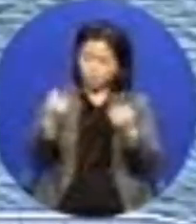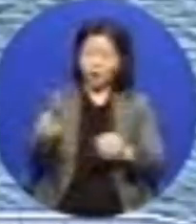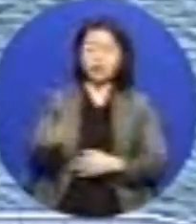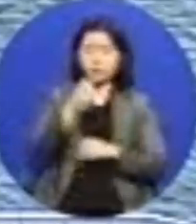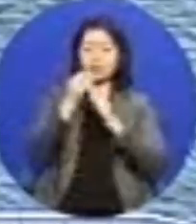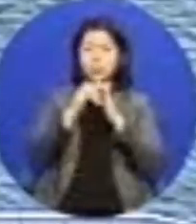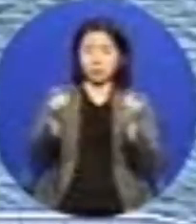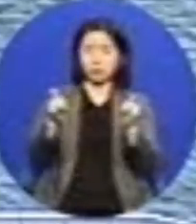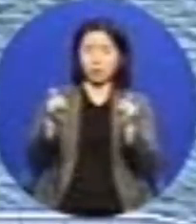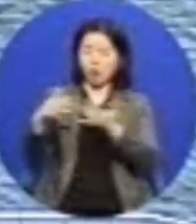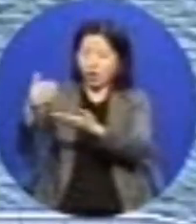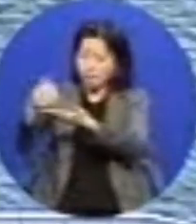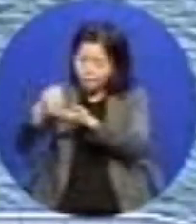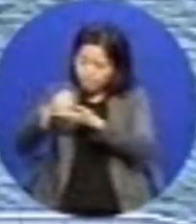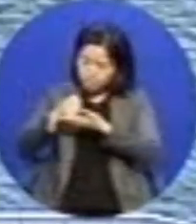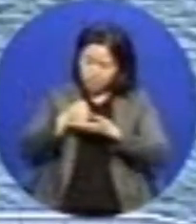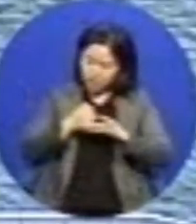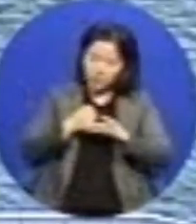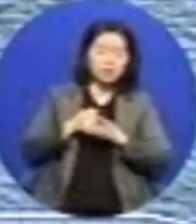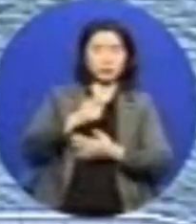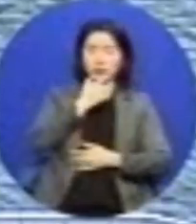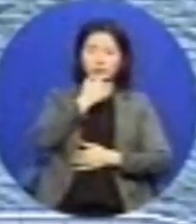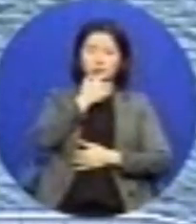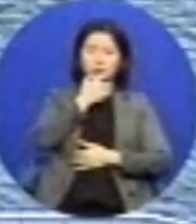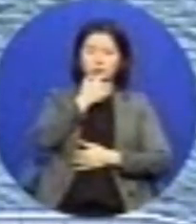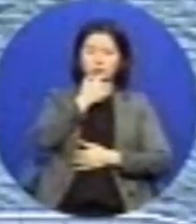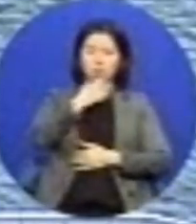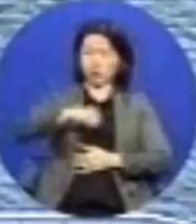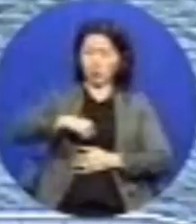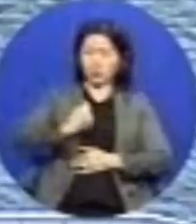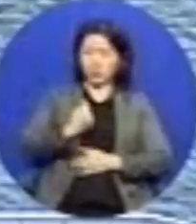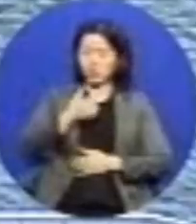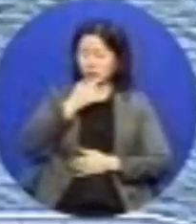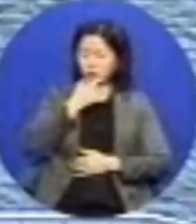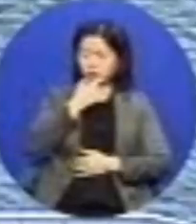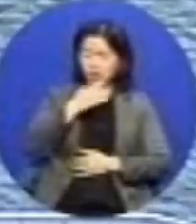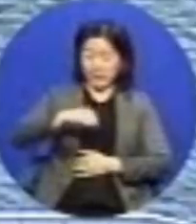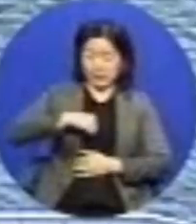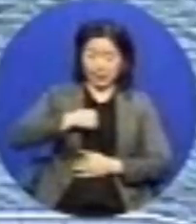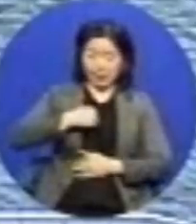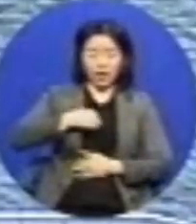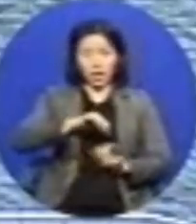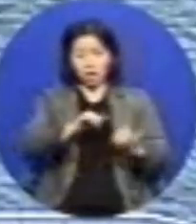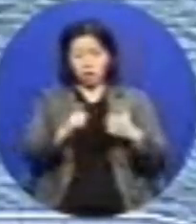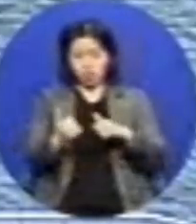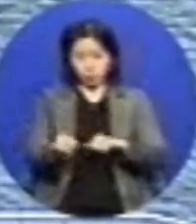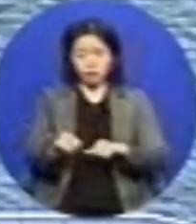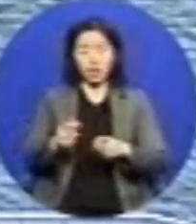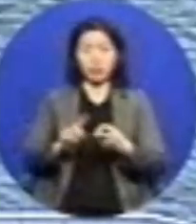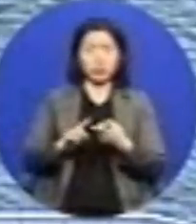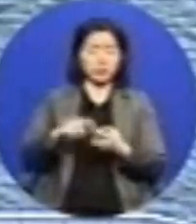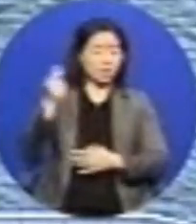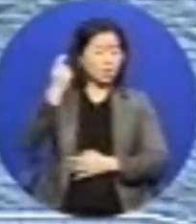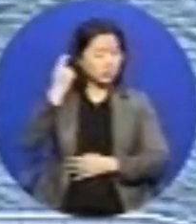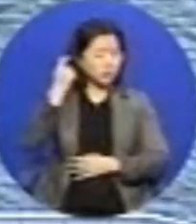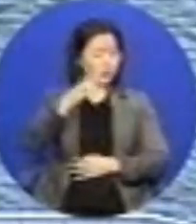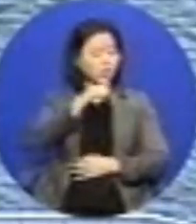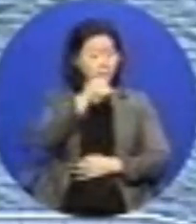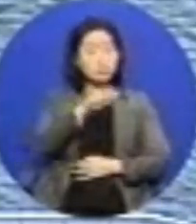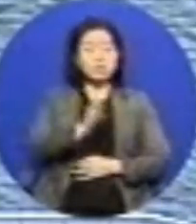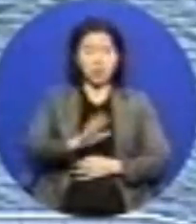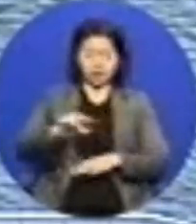그것은 받아들이려고 안하는 겁니다 본인이 자기가 죽었다는 사실을 듣기는 했지만